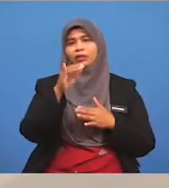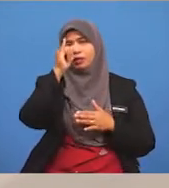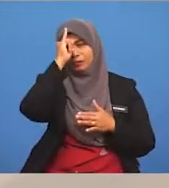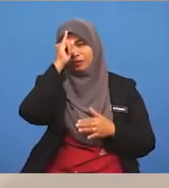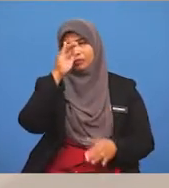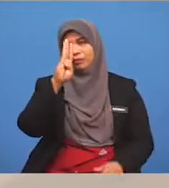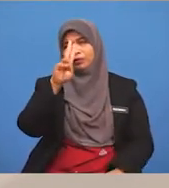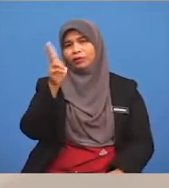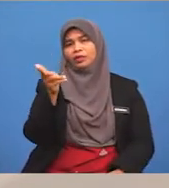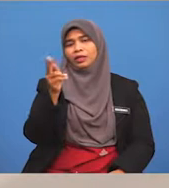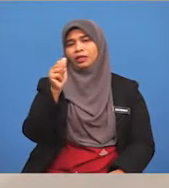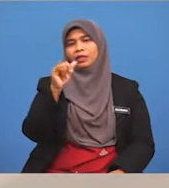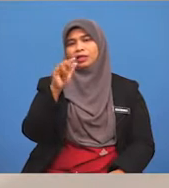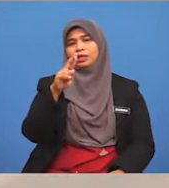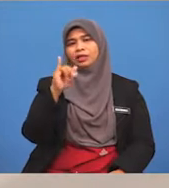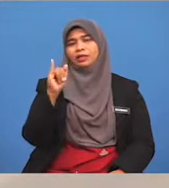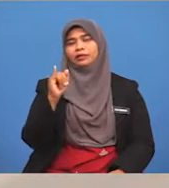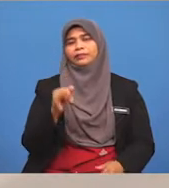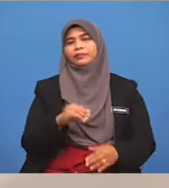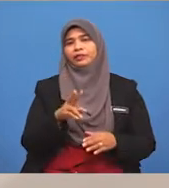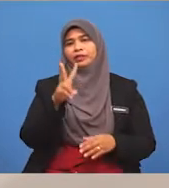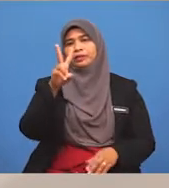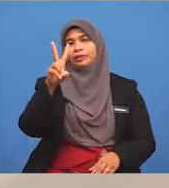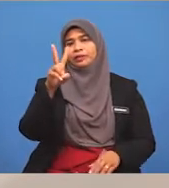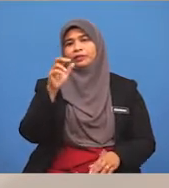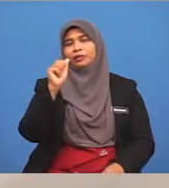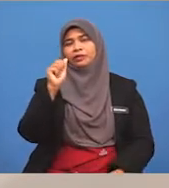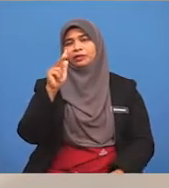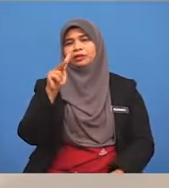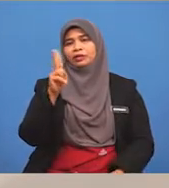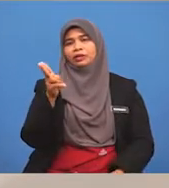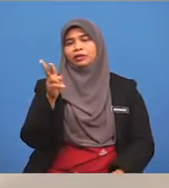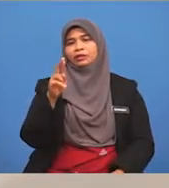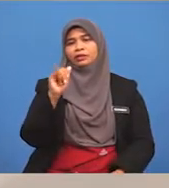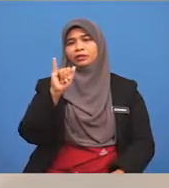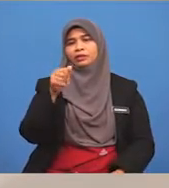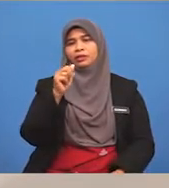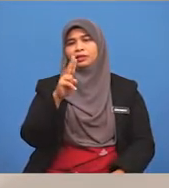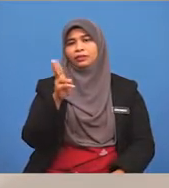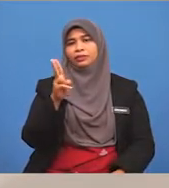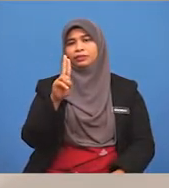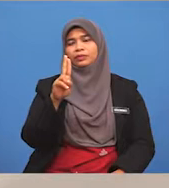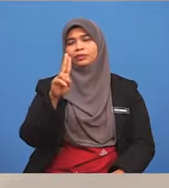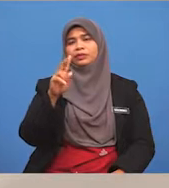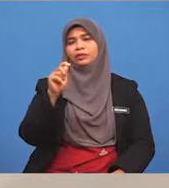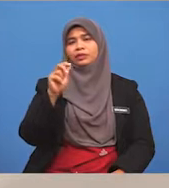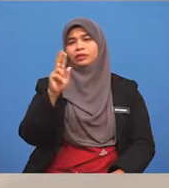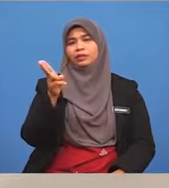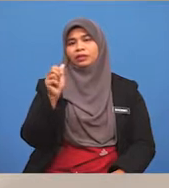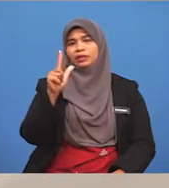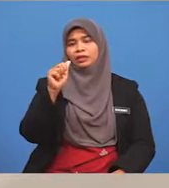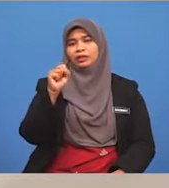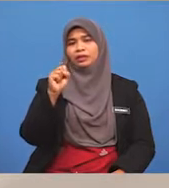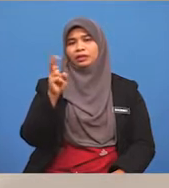kedua, akhrajahu thalasah. Hadis yang diriwayatkan oleh tiga